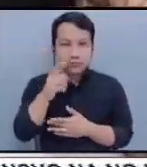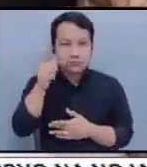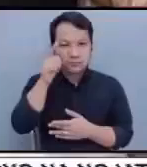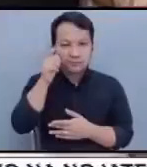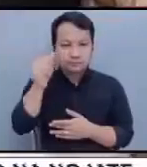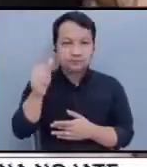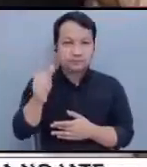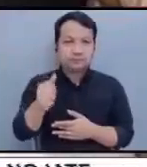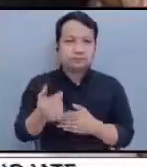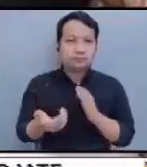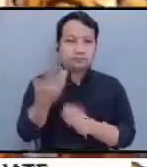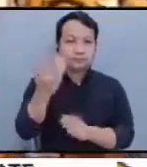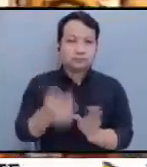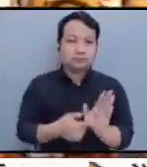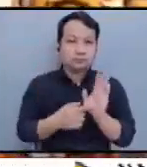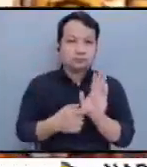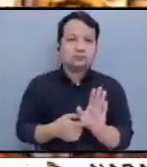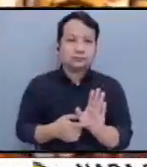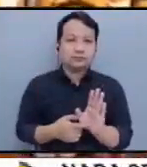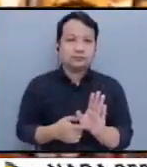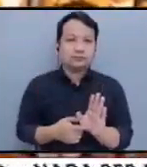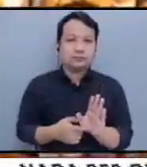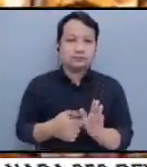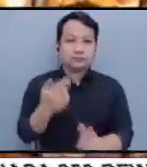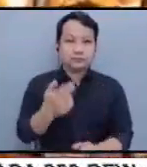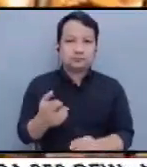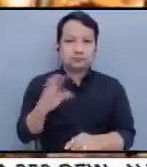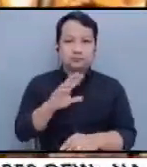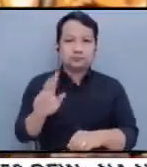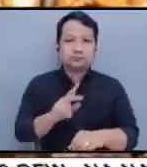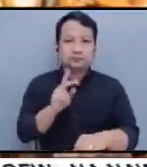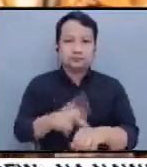Erispe para sa Morning Show ng Bayan, Rise and Shine, Pilipinas.